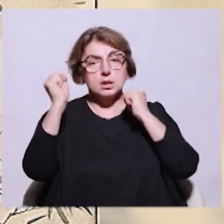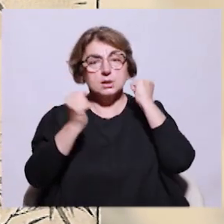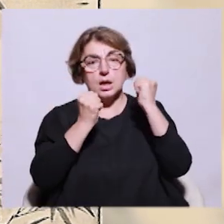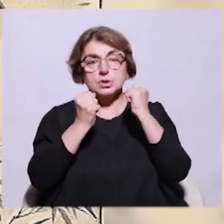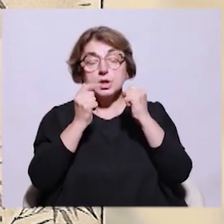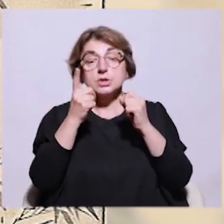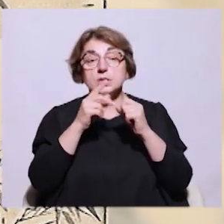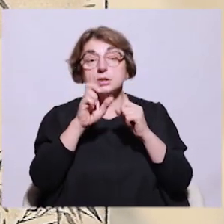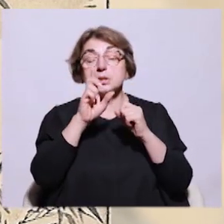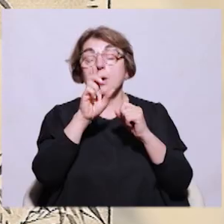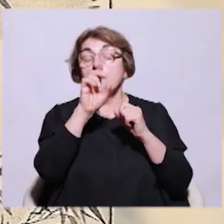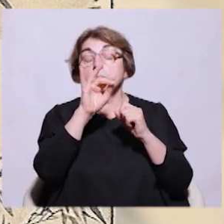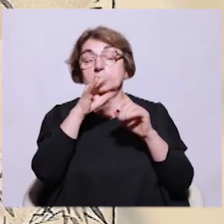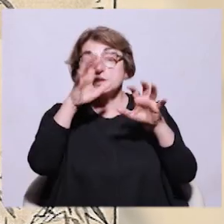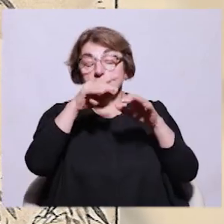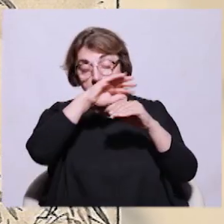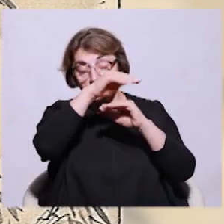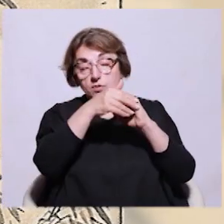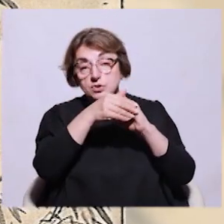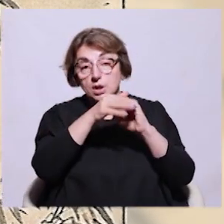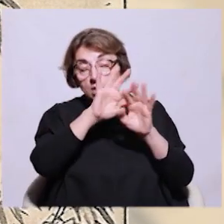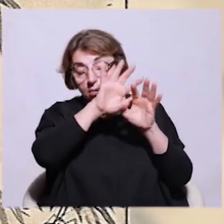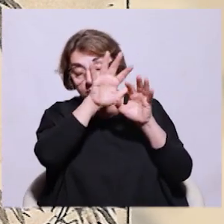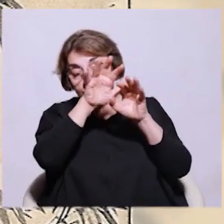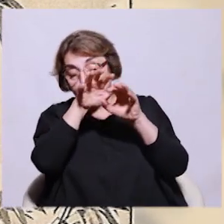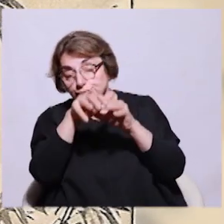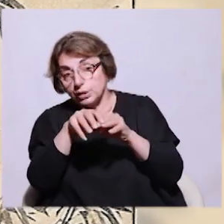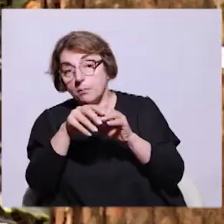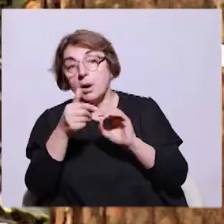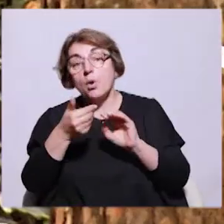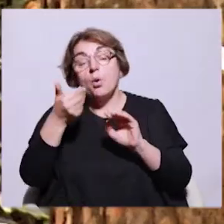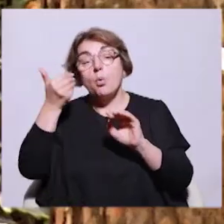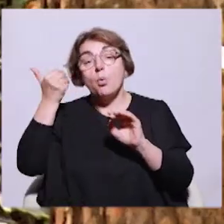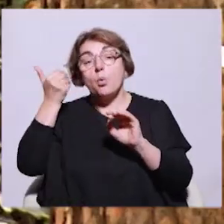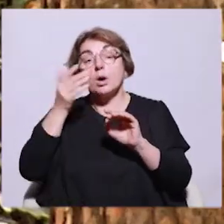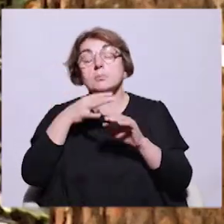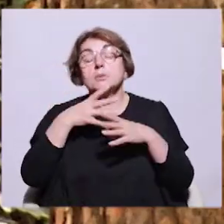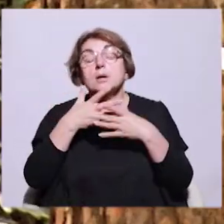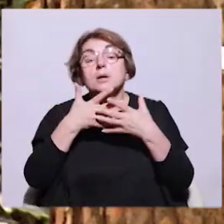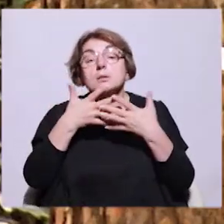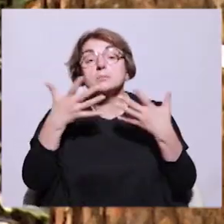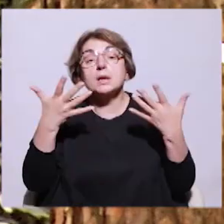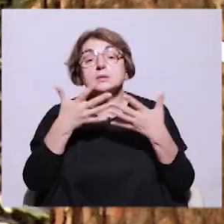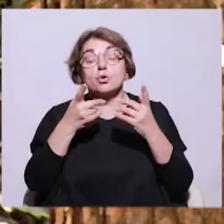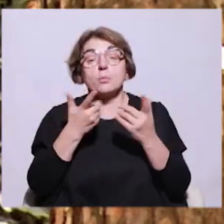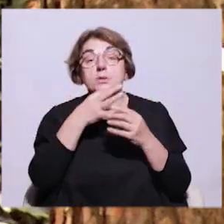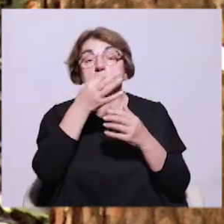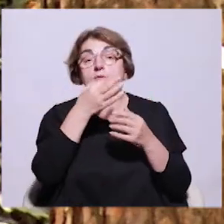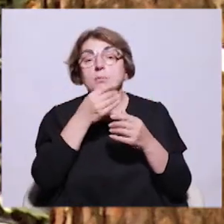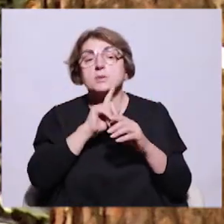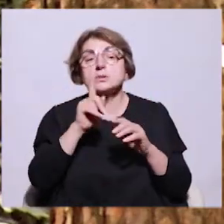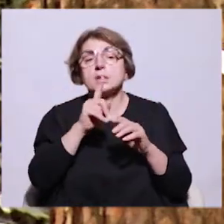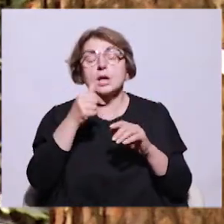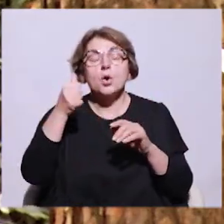ის მთლიანად დახრილია, ხოლო უკანა ხედზეც კი იგრძნობა მისი გაცრეცილობა, რომელიც გვეუბნება, რომ